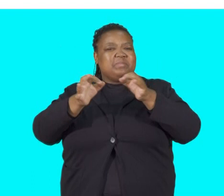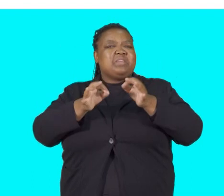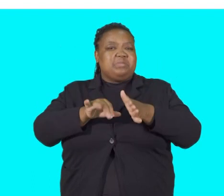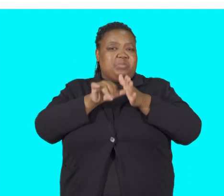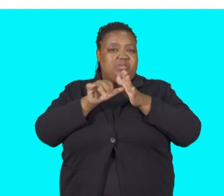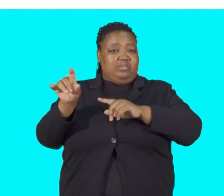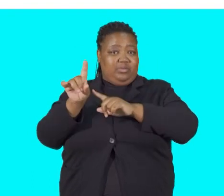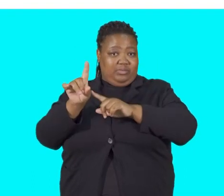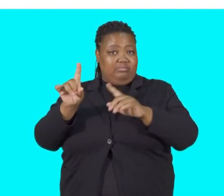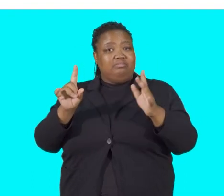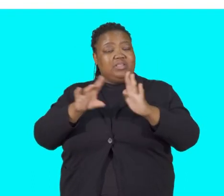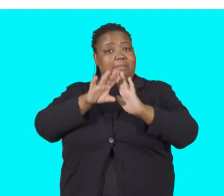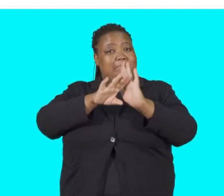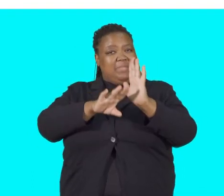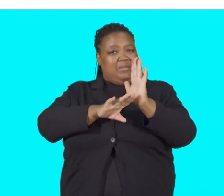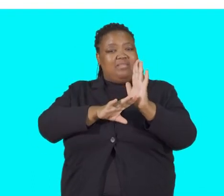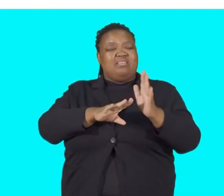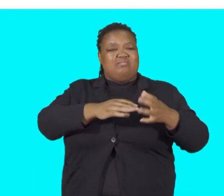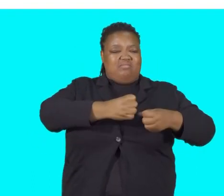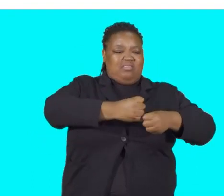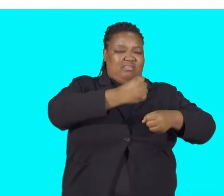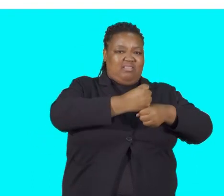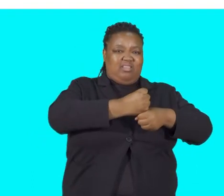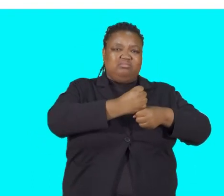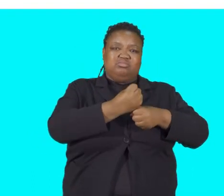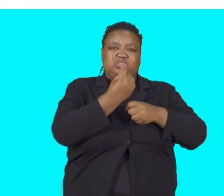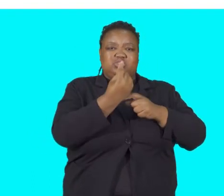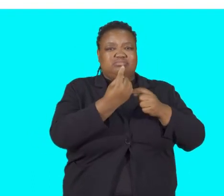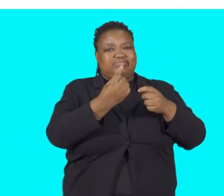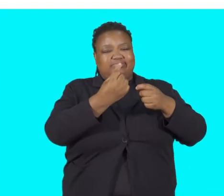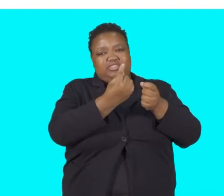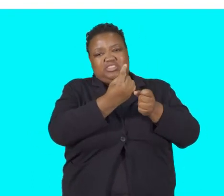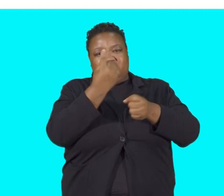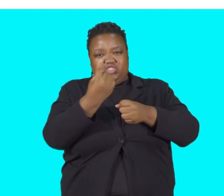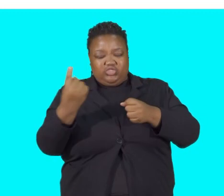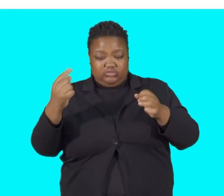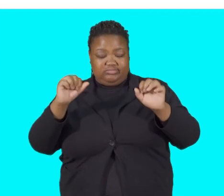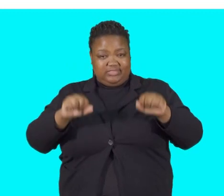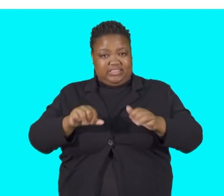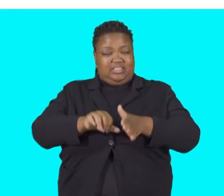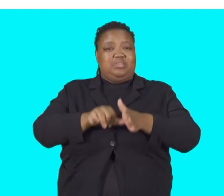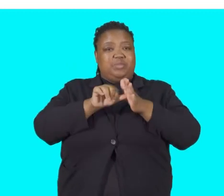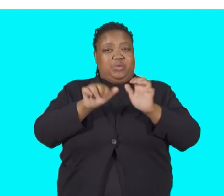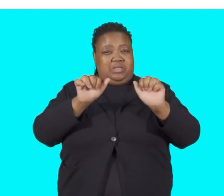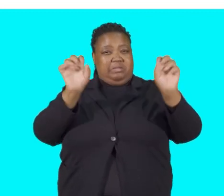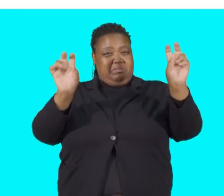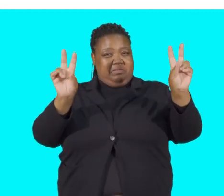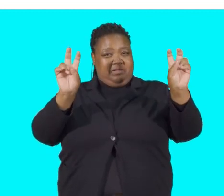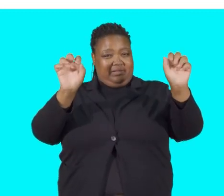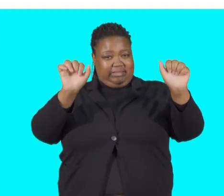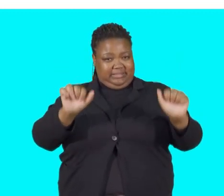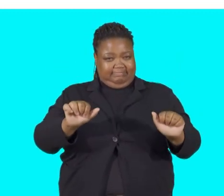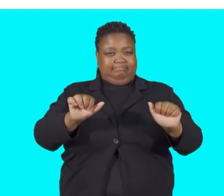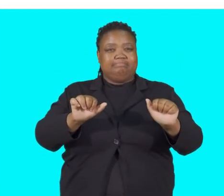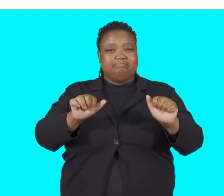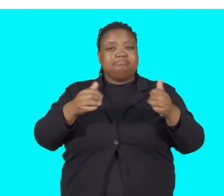igcina undoqo kumxholo webanga ngalinye. Umzekelo, umxholo uza kuba sisiseko kumabanga nakwisigaba